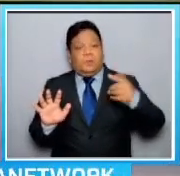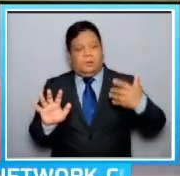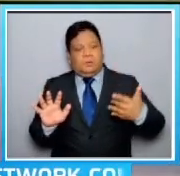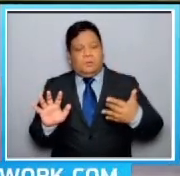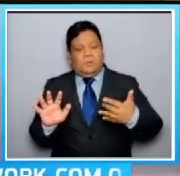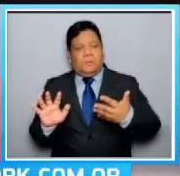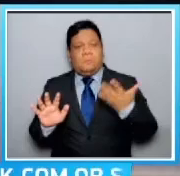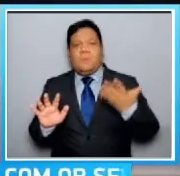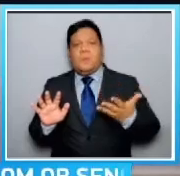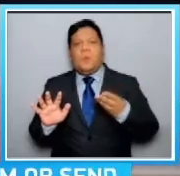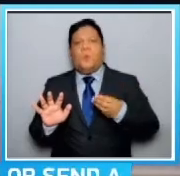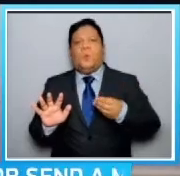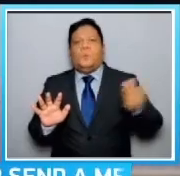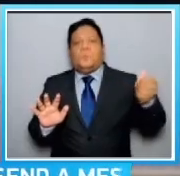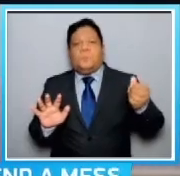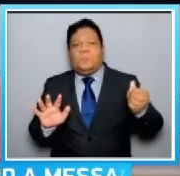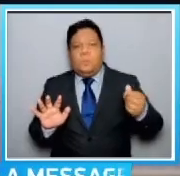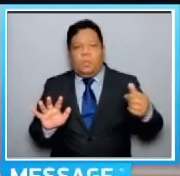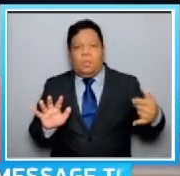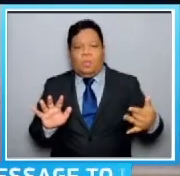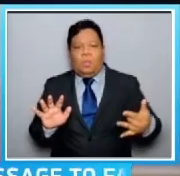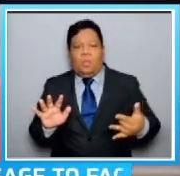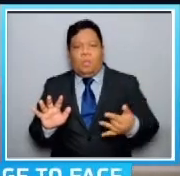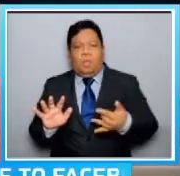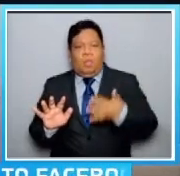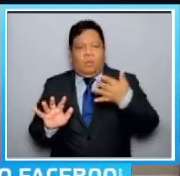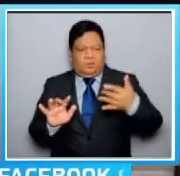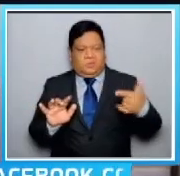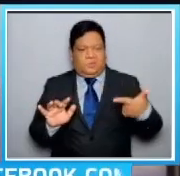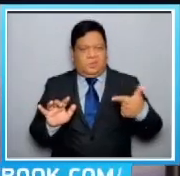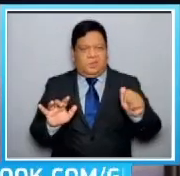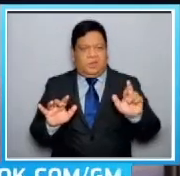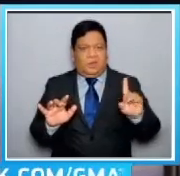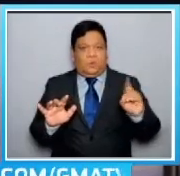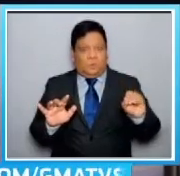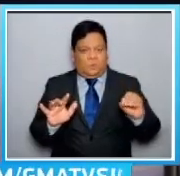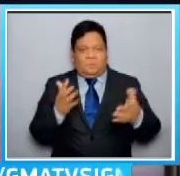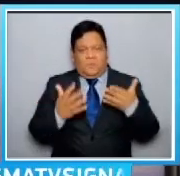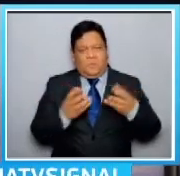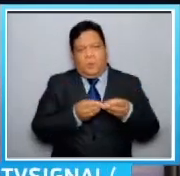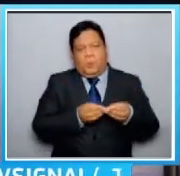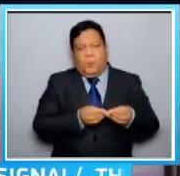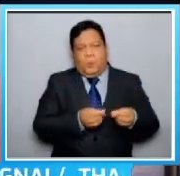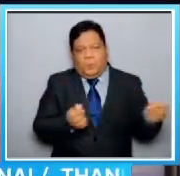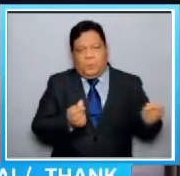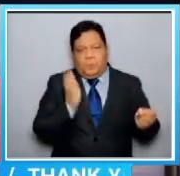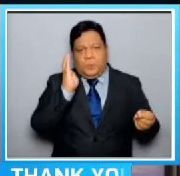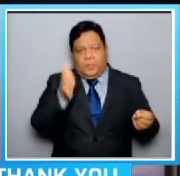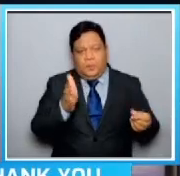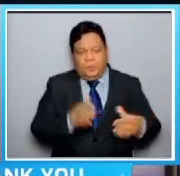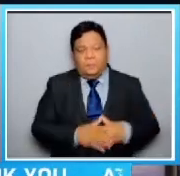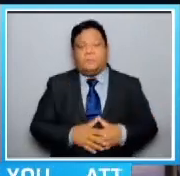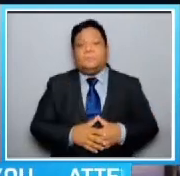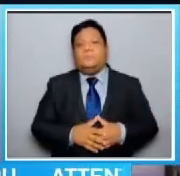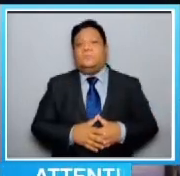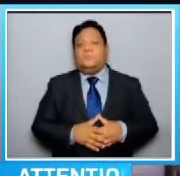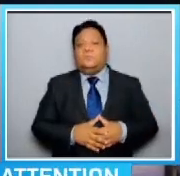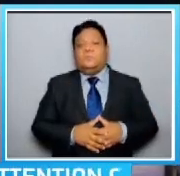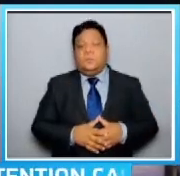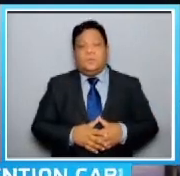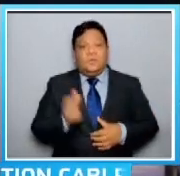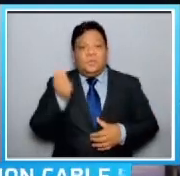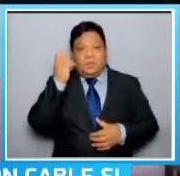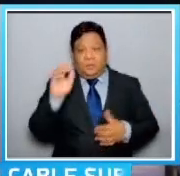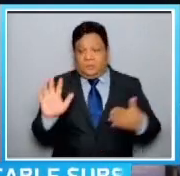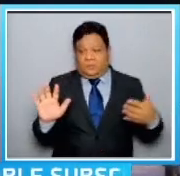maging isang low pressure area itong si Tropical Depression Gardo. Then still, dahil nga sa layo nito, wala